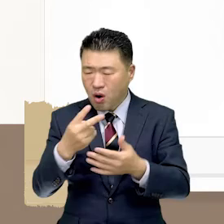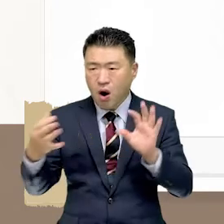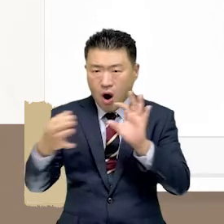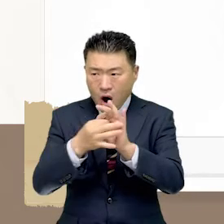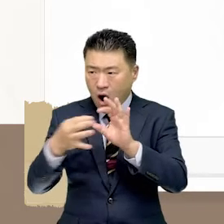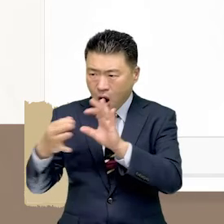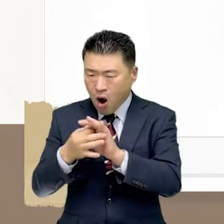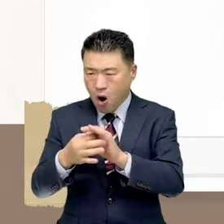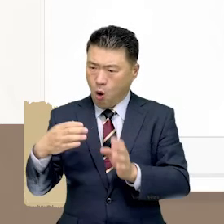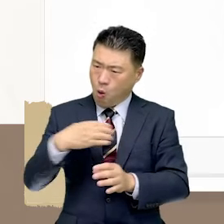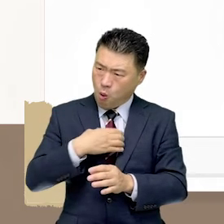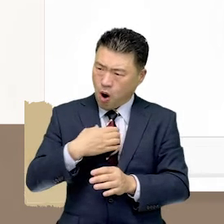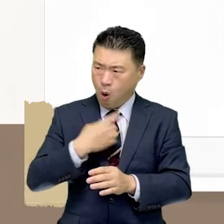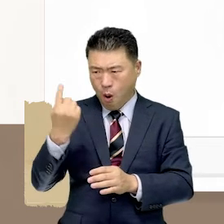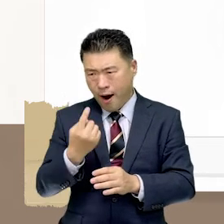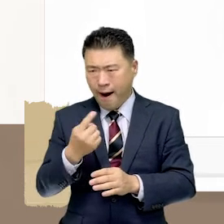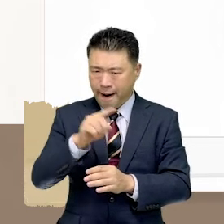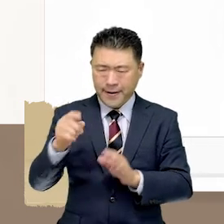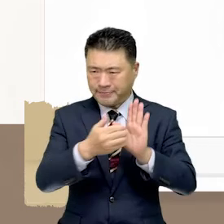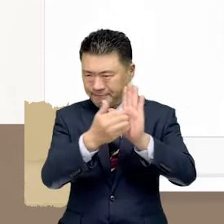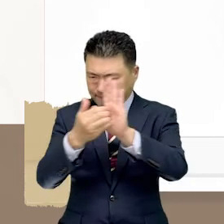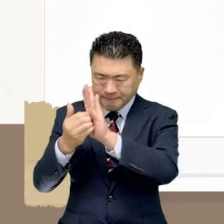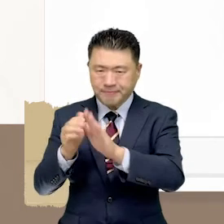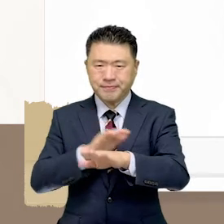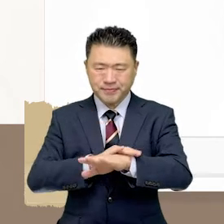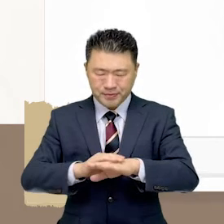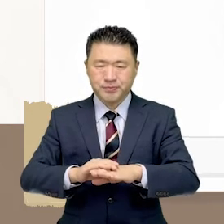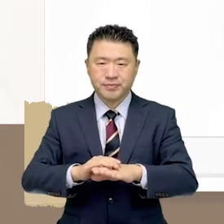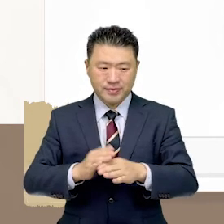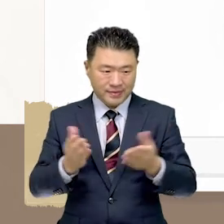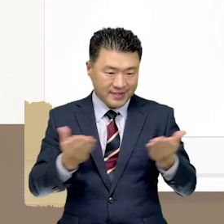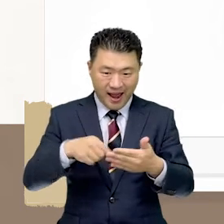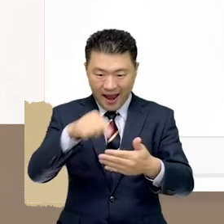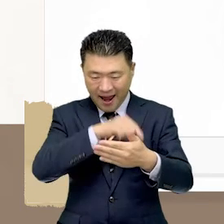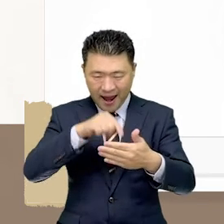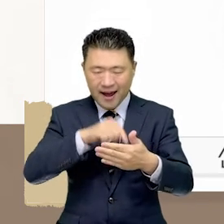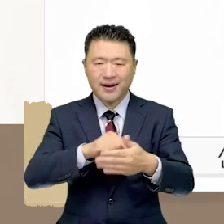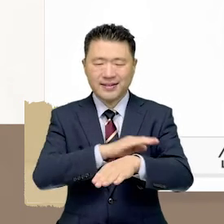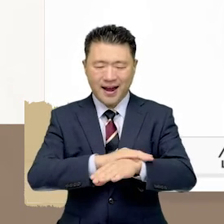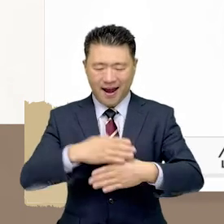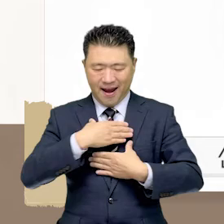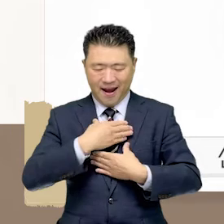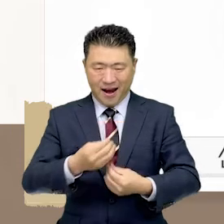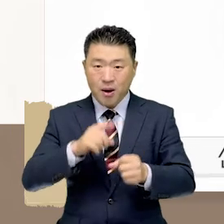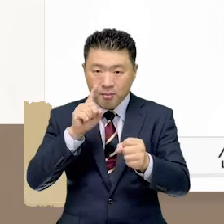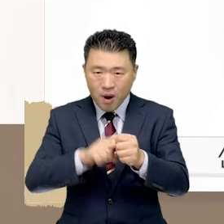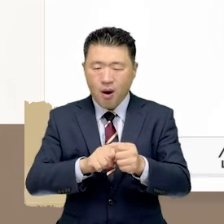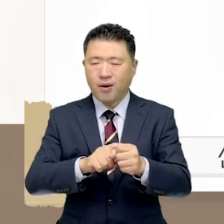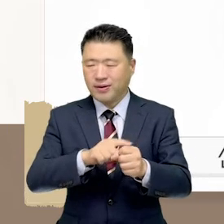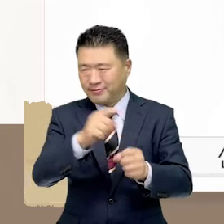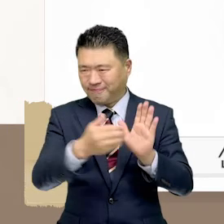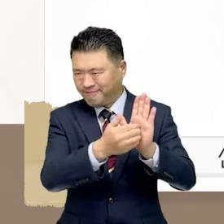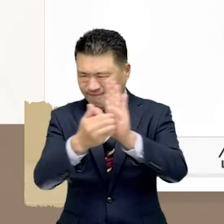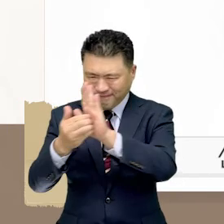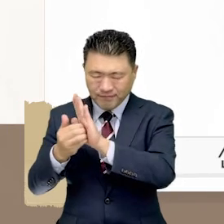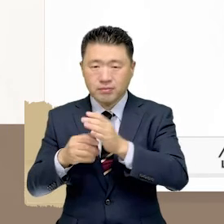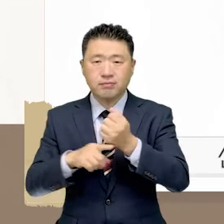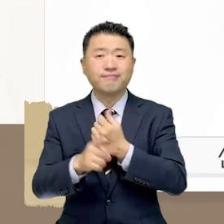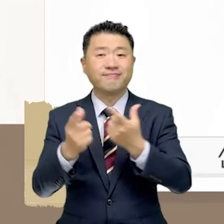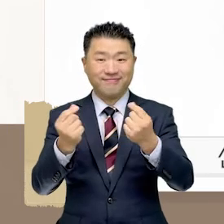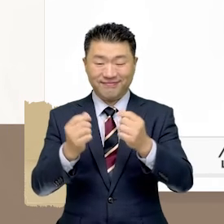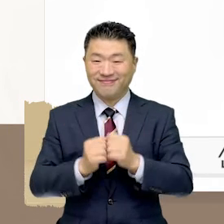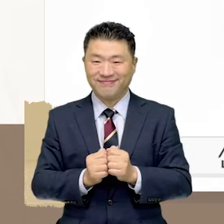잠재 위험으로부터 안전성을 확보하고 쾌적한 작업 환경을 조성함으로써 산업재해를 방지하는 것이라고 그